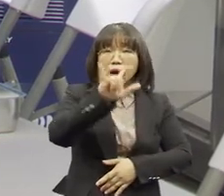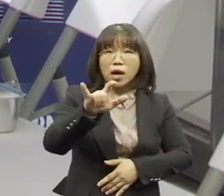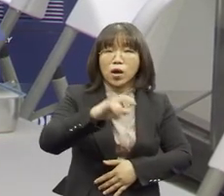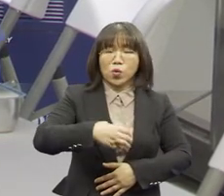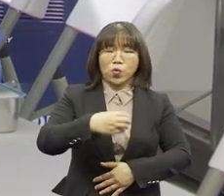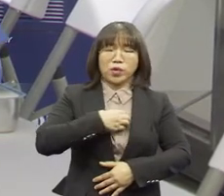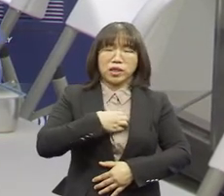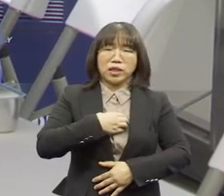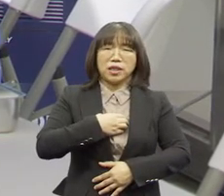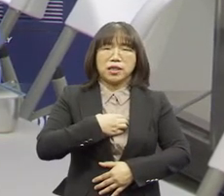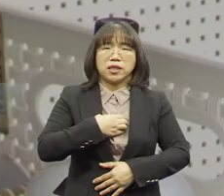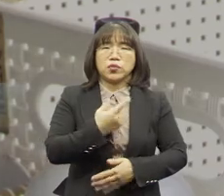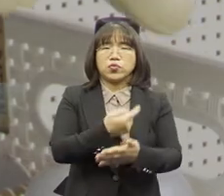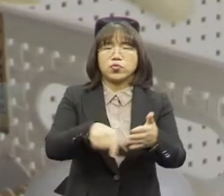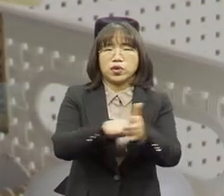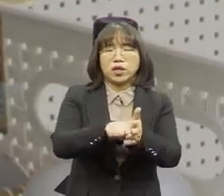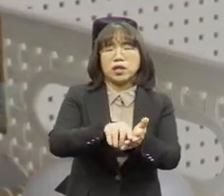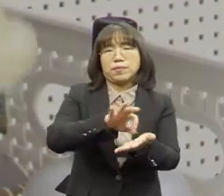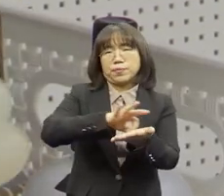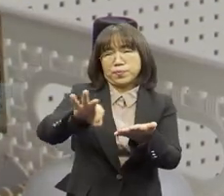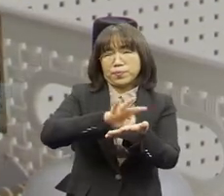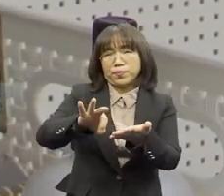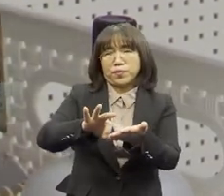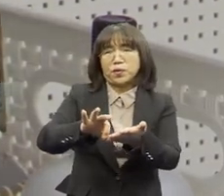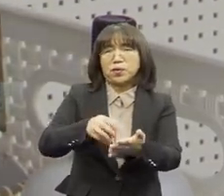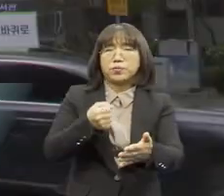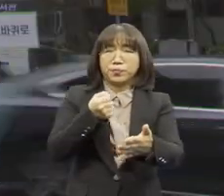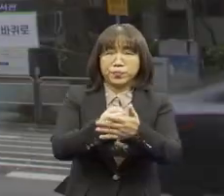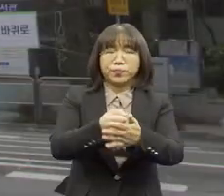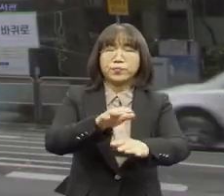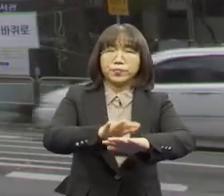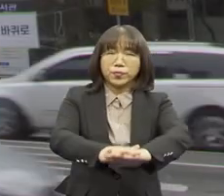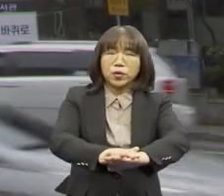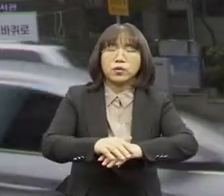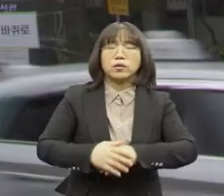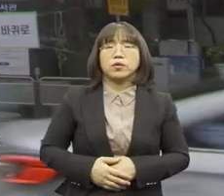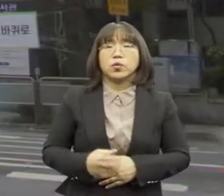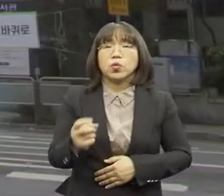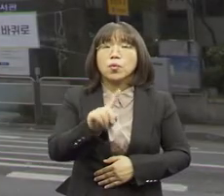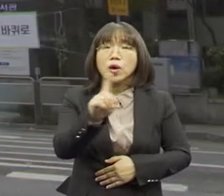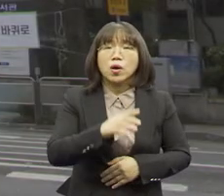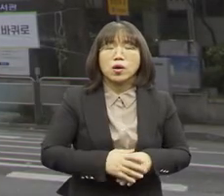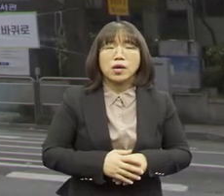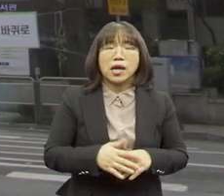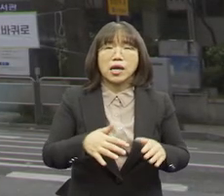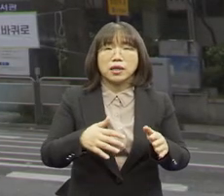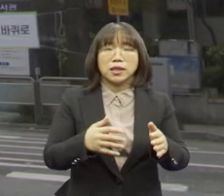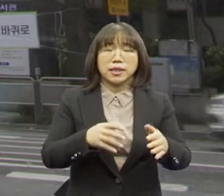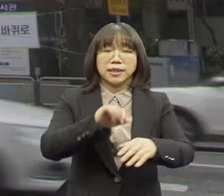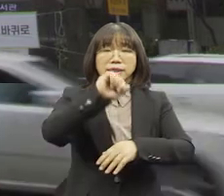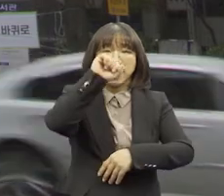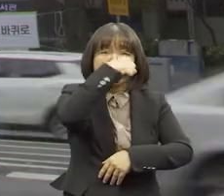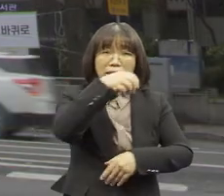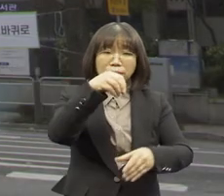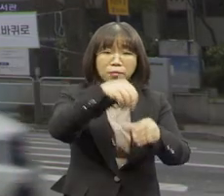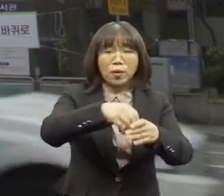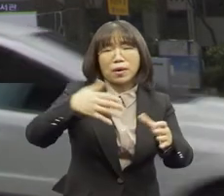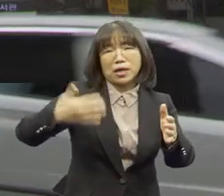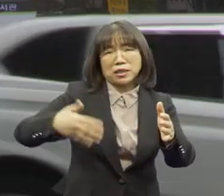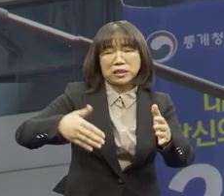알고 위기극복 사업비로 재편성 했읍니다 한편 강서구는 불가피하게 편성 하지 못한 사업에